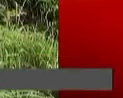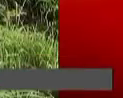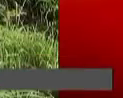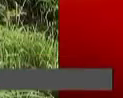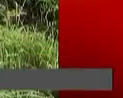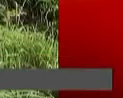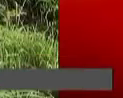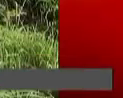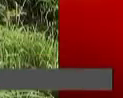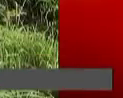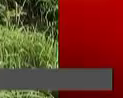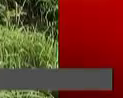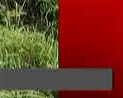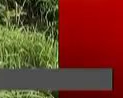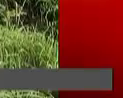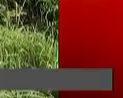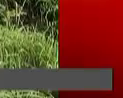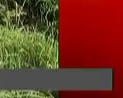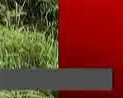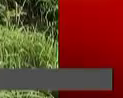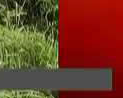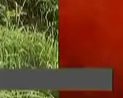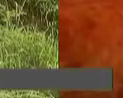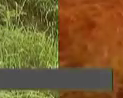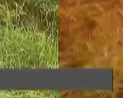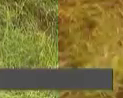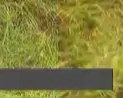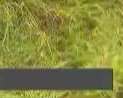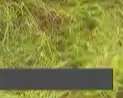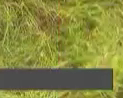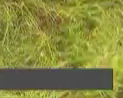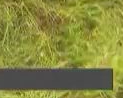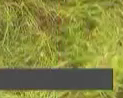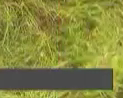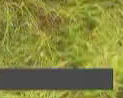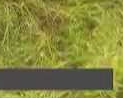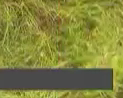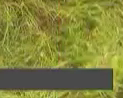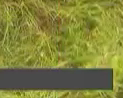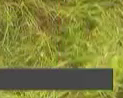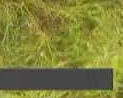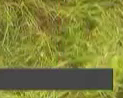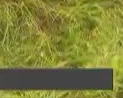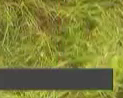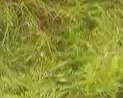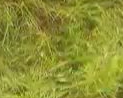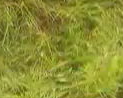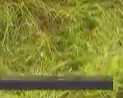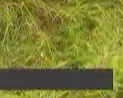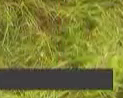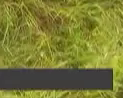Kenderaan jatuh gaung dekat LPT2, ragut nyawa. Rinciannya seketika nanti.